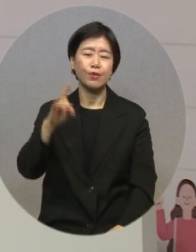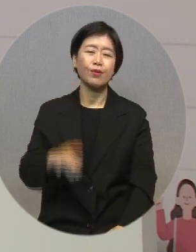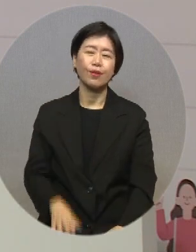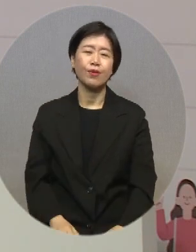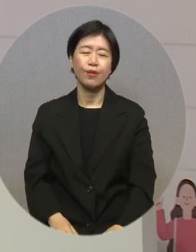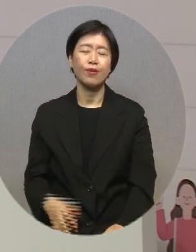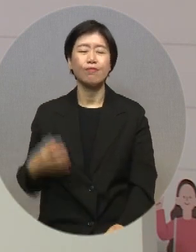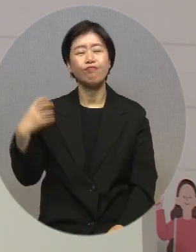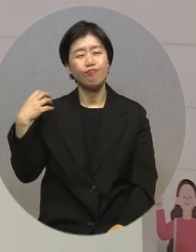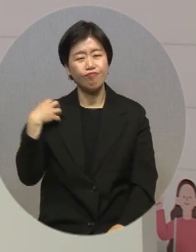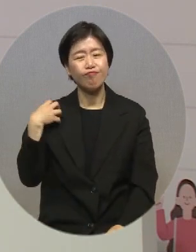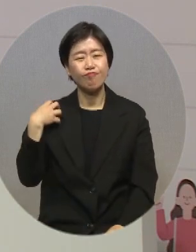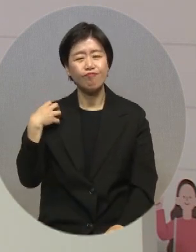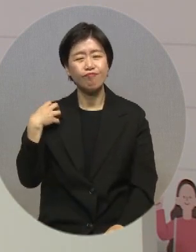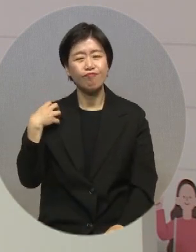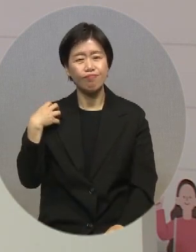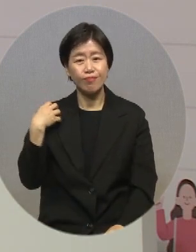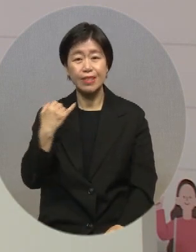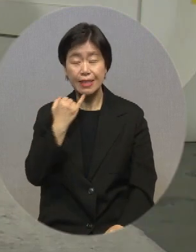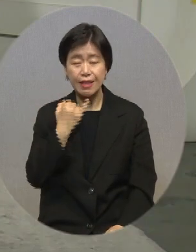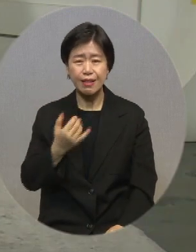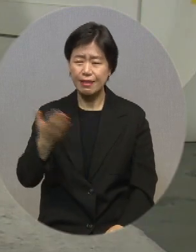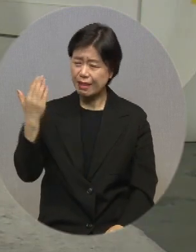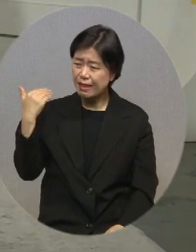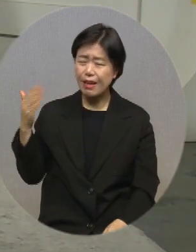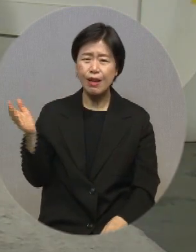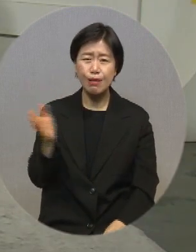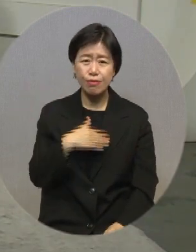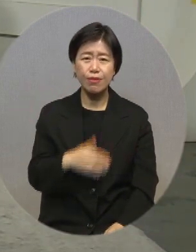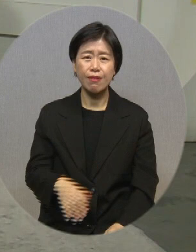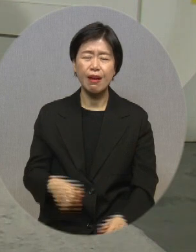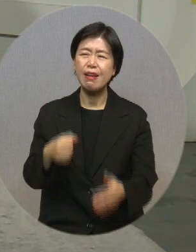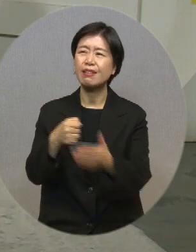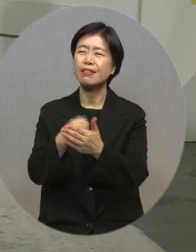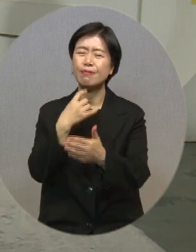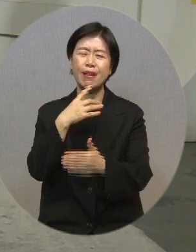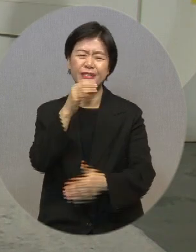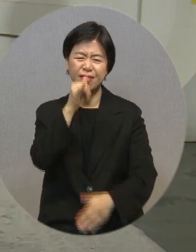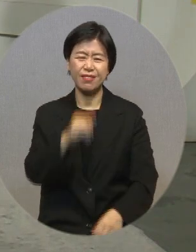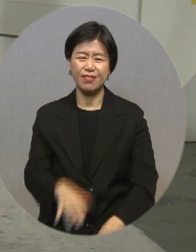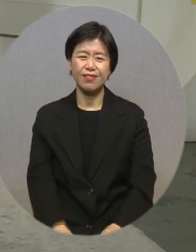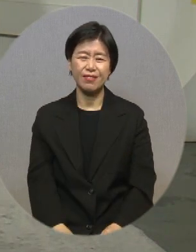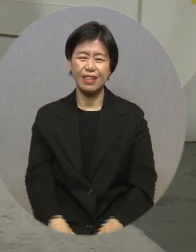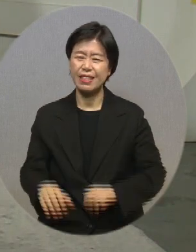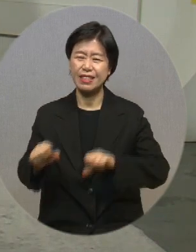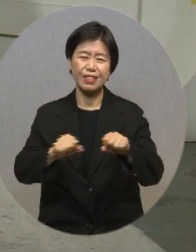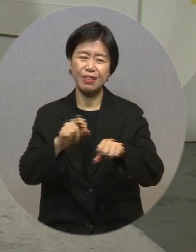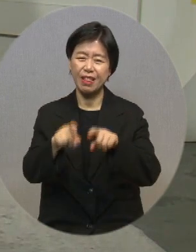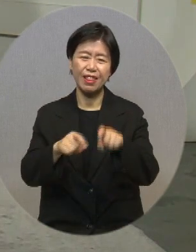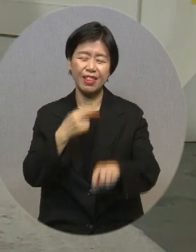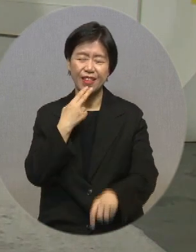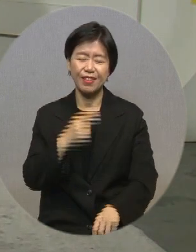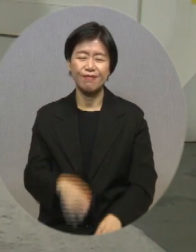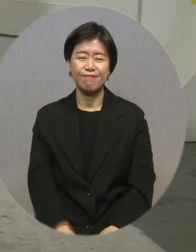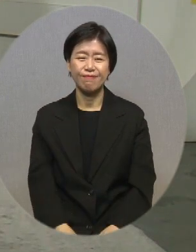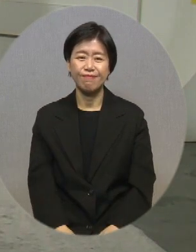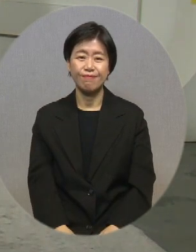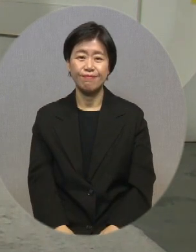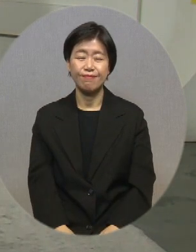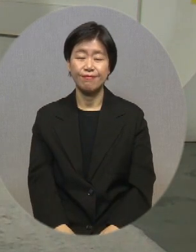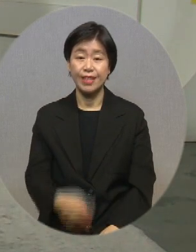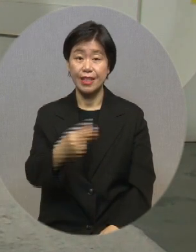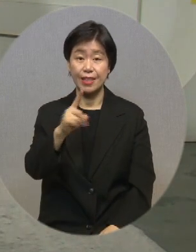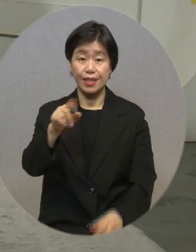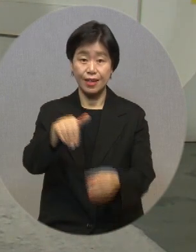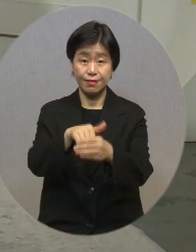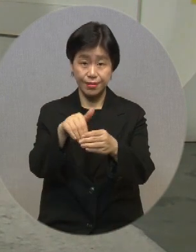되겠다. 이런 결심을 제가 수백 번 했어요. 근데 매일 결심만 해요. 네. 자, 다문화 가족 부문 첫